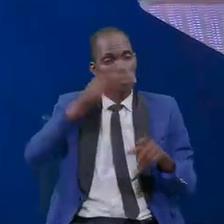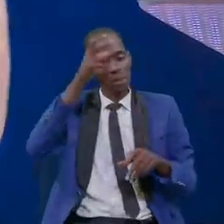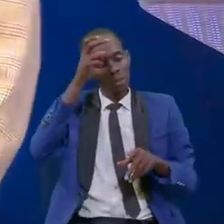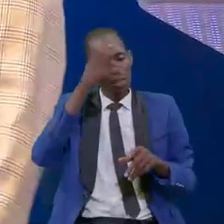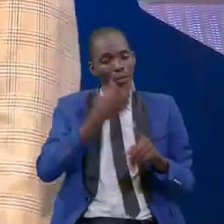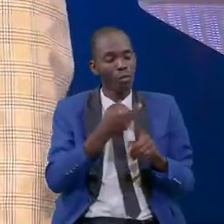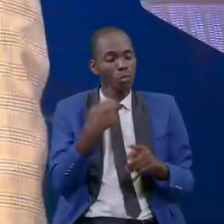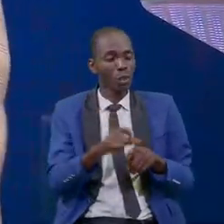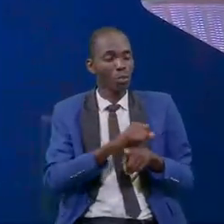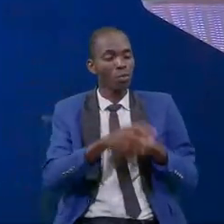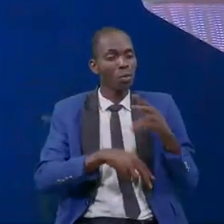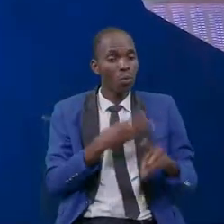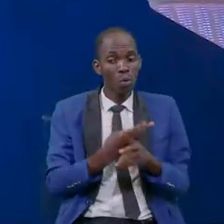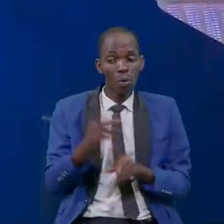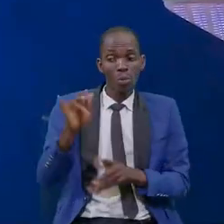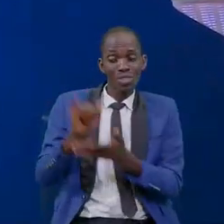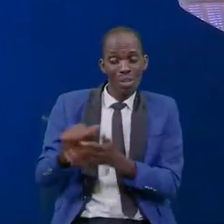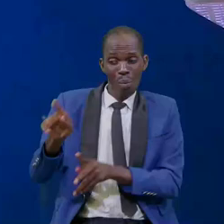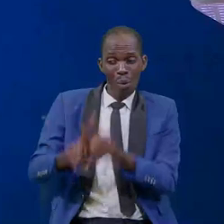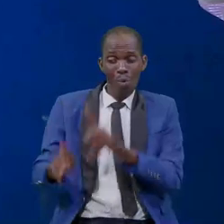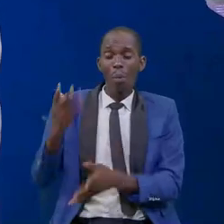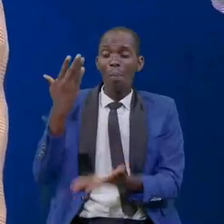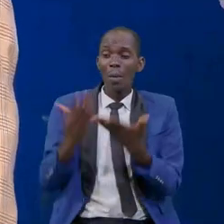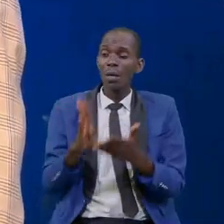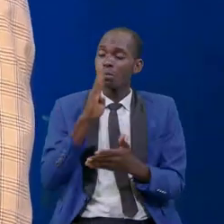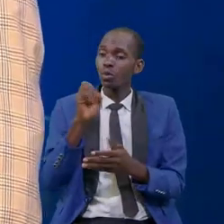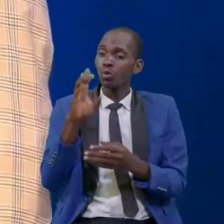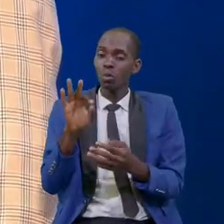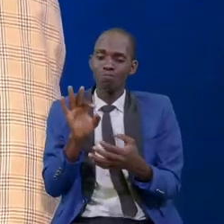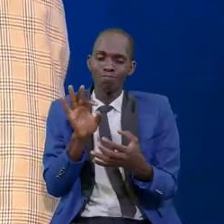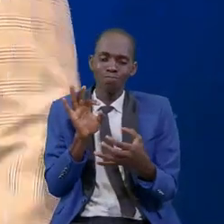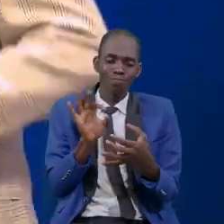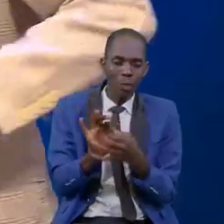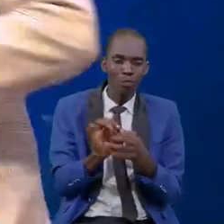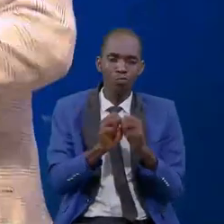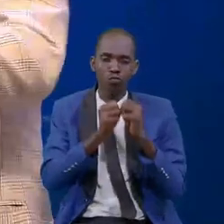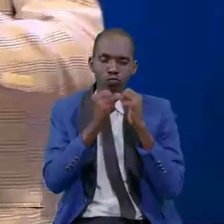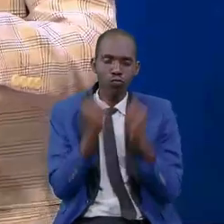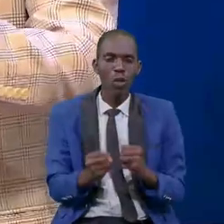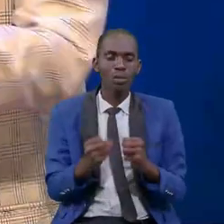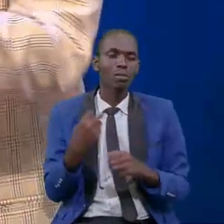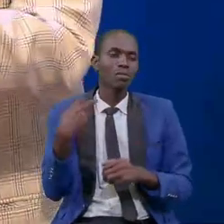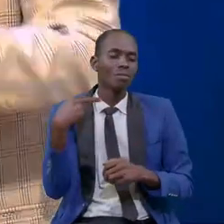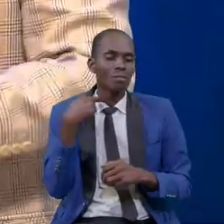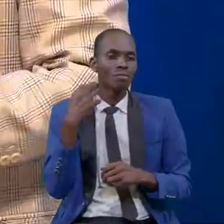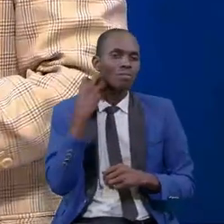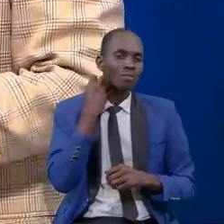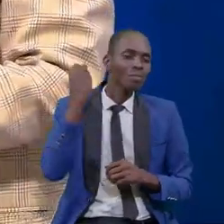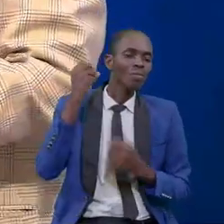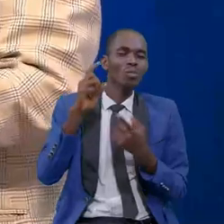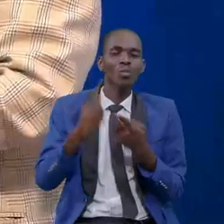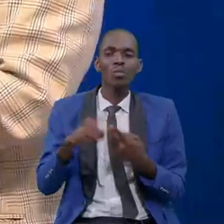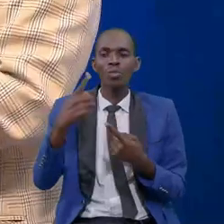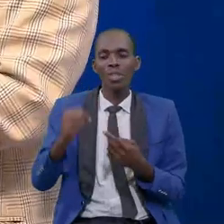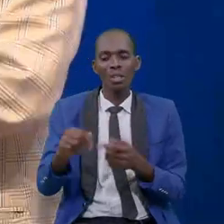de ces choses du monde, ces gens-là seront si cloués, si collés à ces